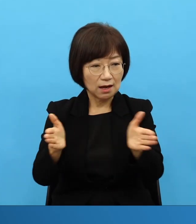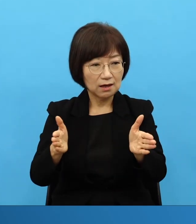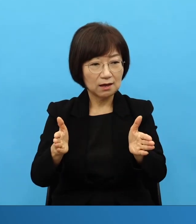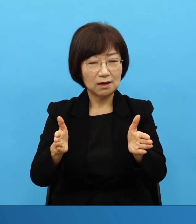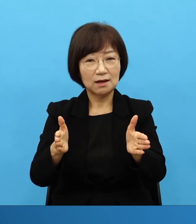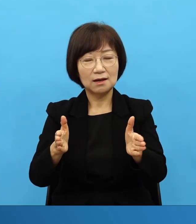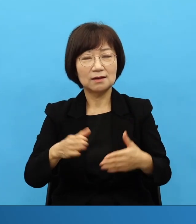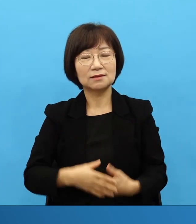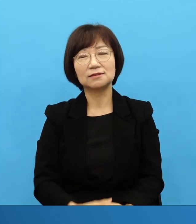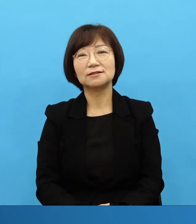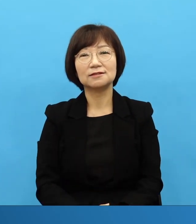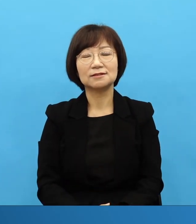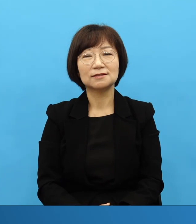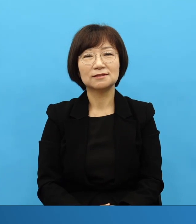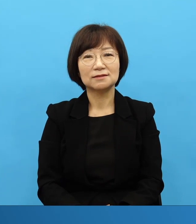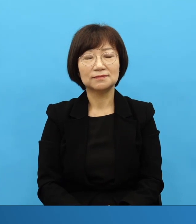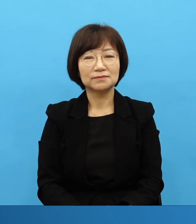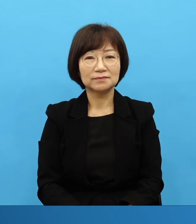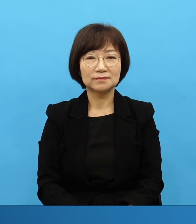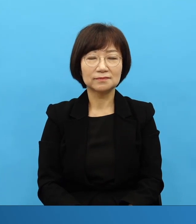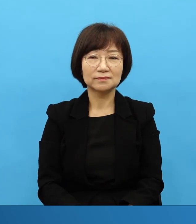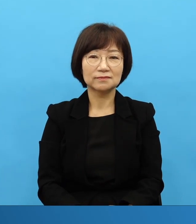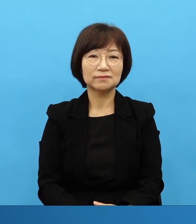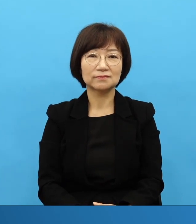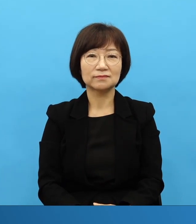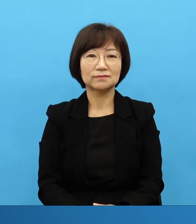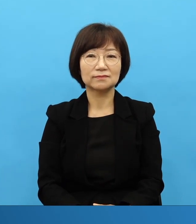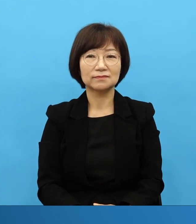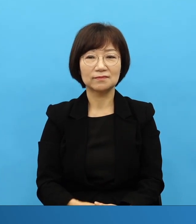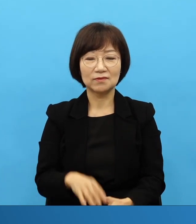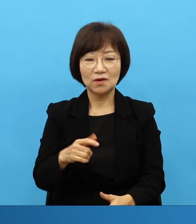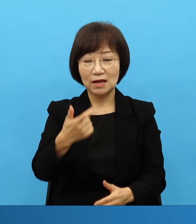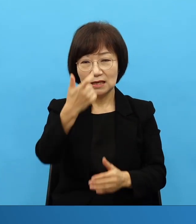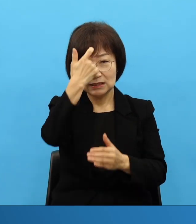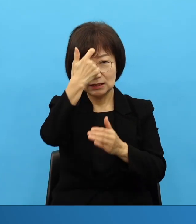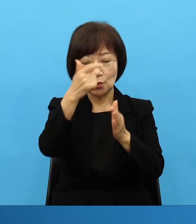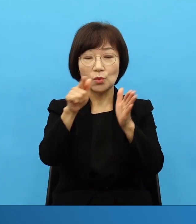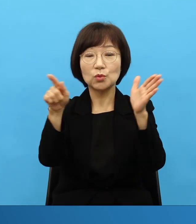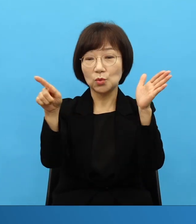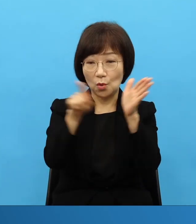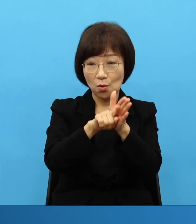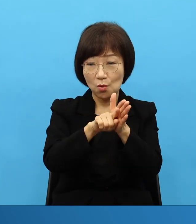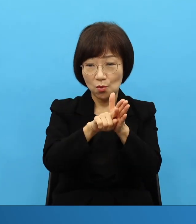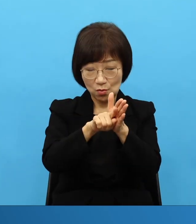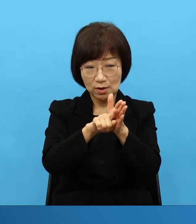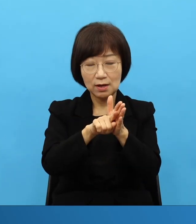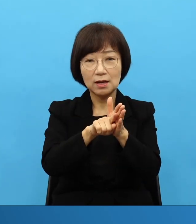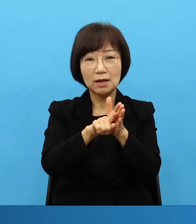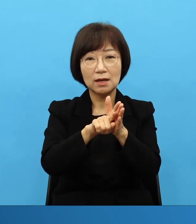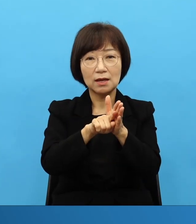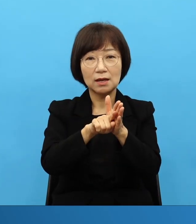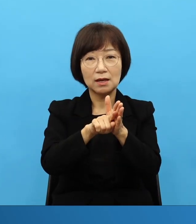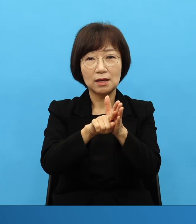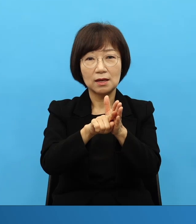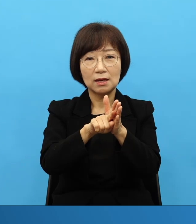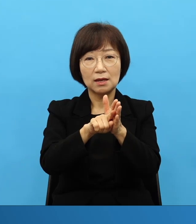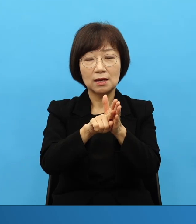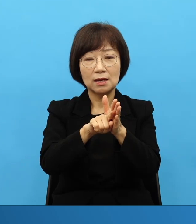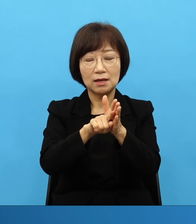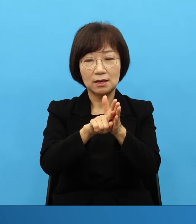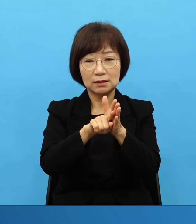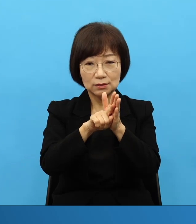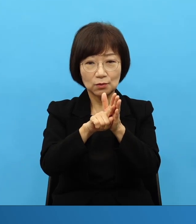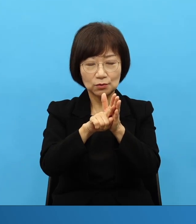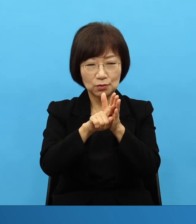부분이 우리 기독교의 벽입니다. And this is the barrier of our Christians today. 기독교는 벽이 없지만 우리 믿는